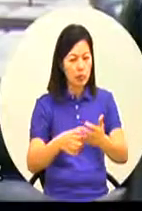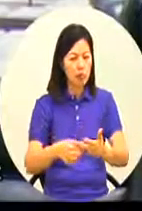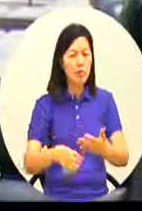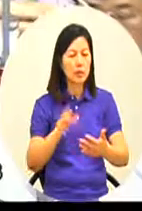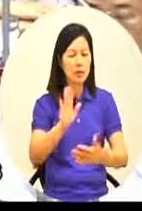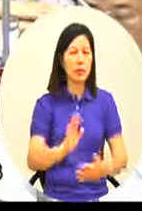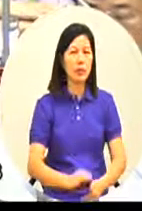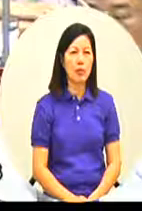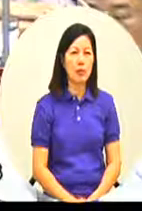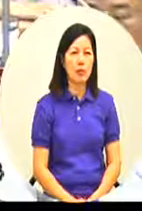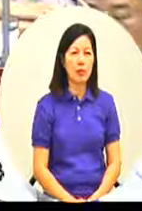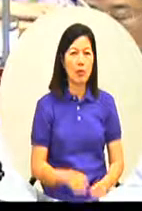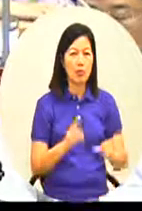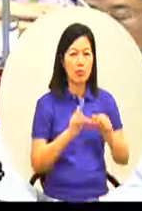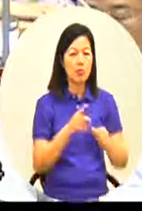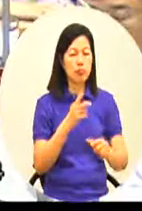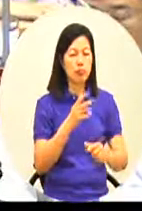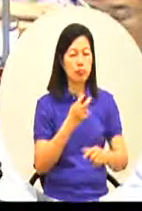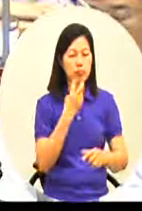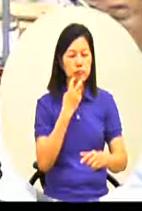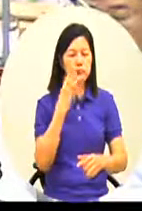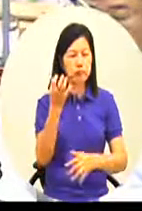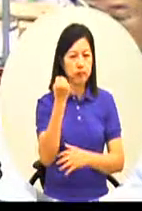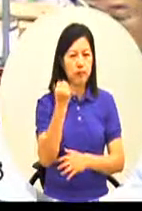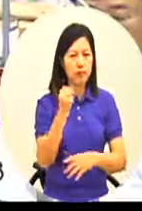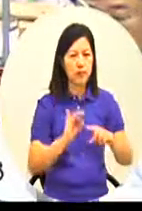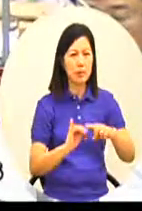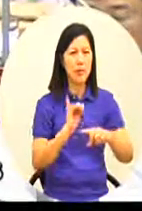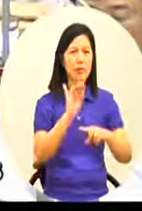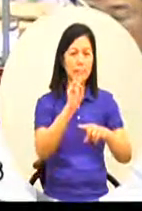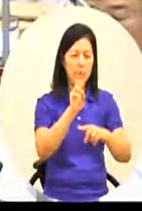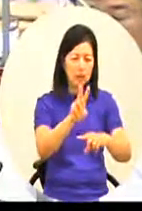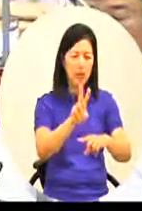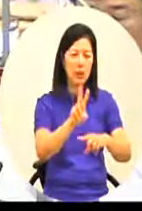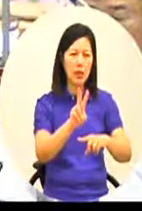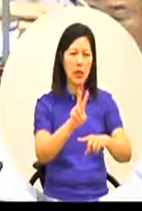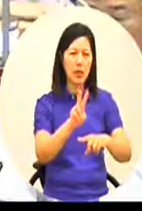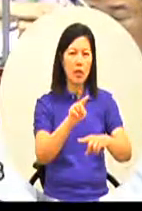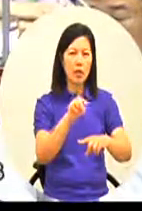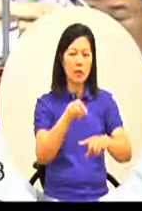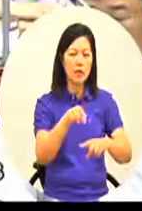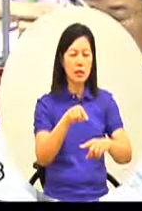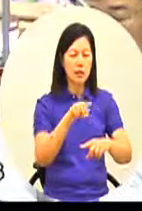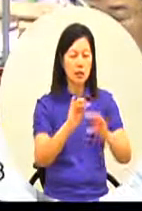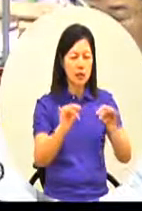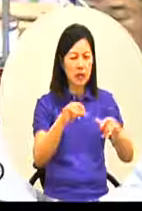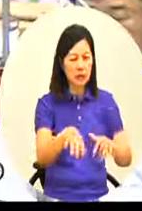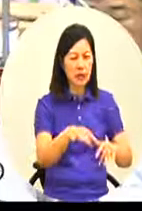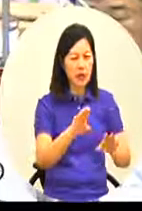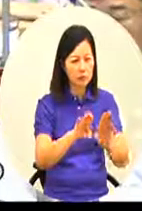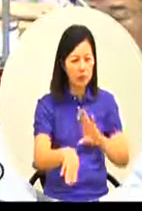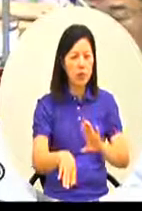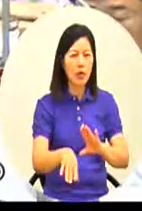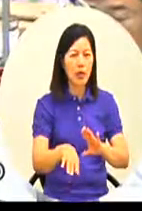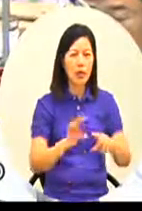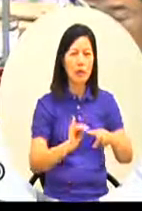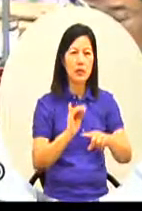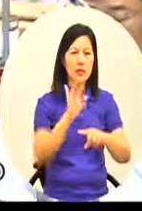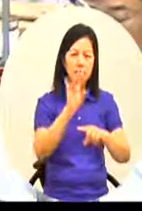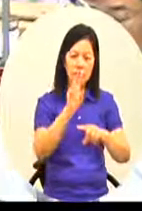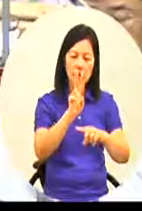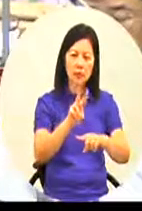因为这是中央的一个权责，现在已经千分之二了，啊，这个是属于地方税了哈，啊，千分之二，照理